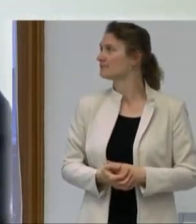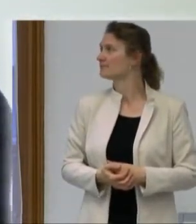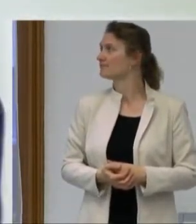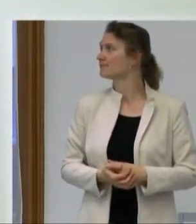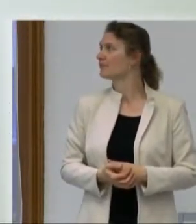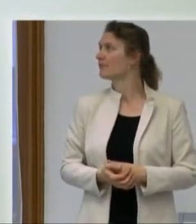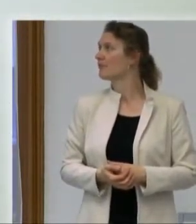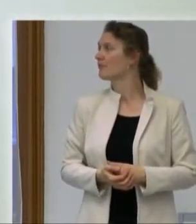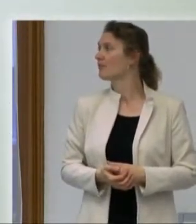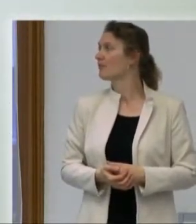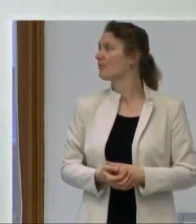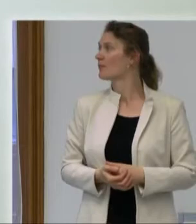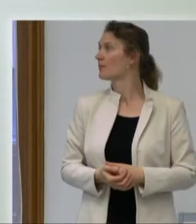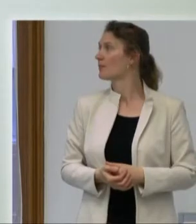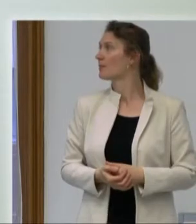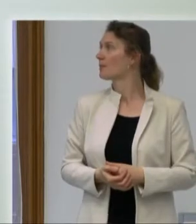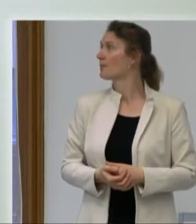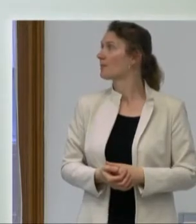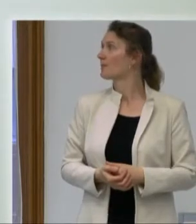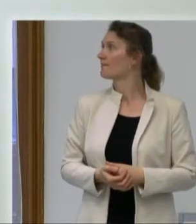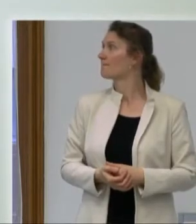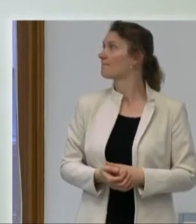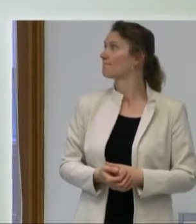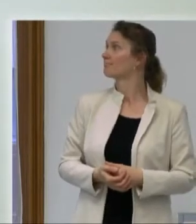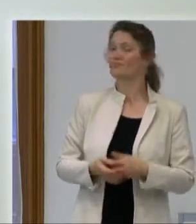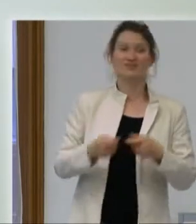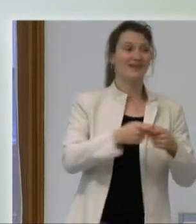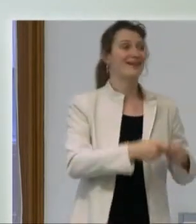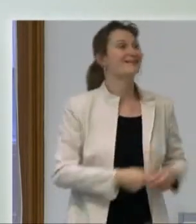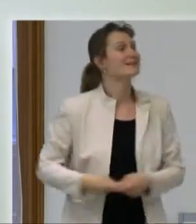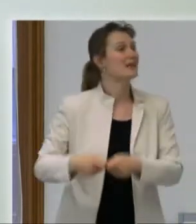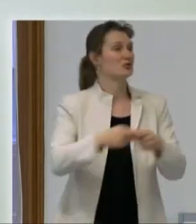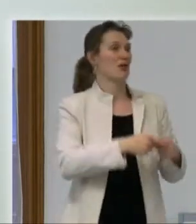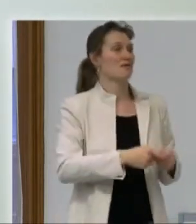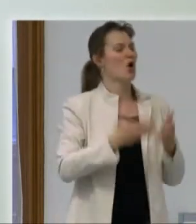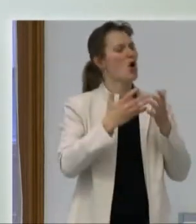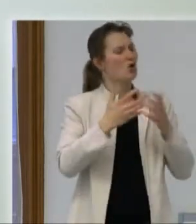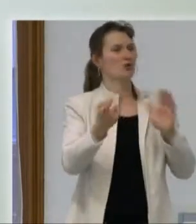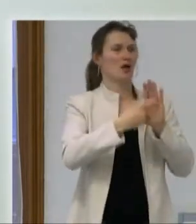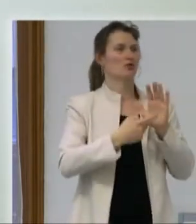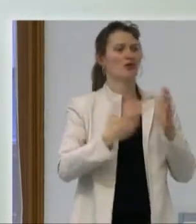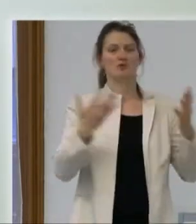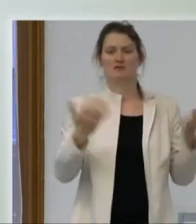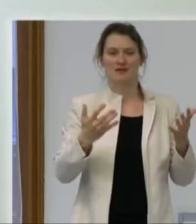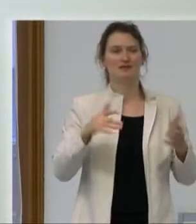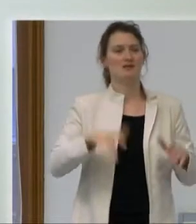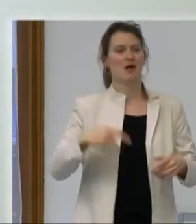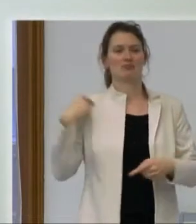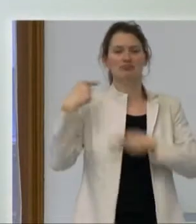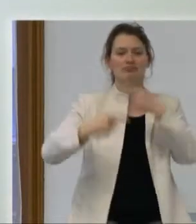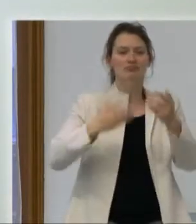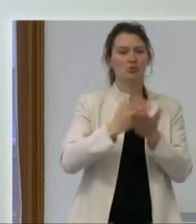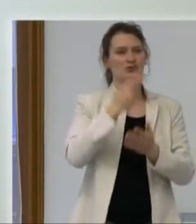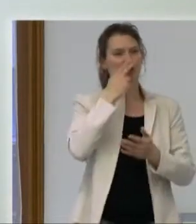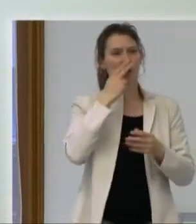Die größte Herausforderung in unserer Gesellschaft, aber auch im Bildungsprozess, ist eine Veränderung der in unserer Gesellschaft